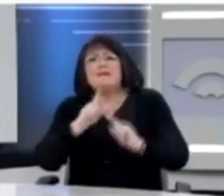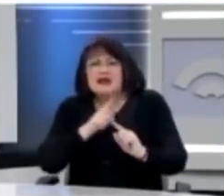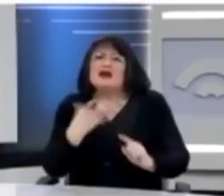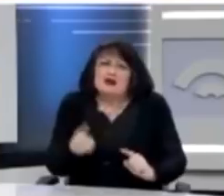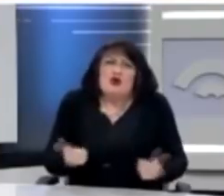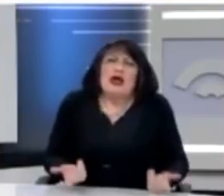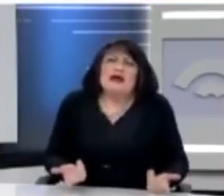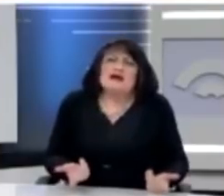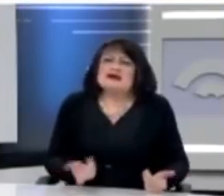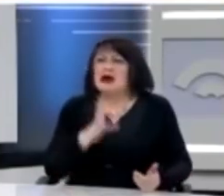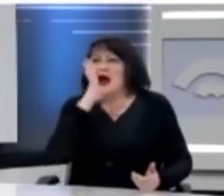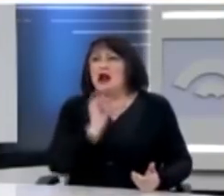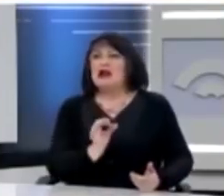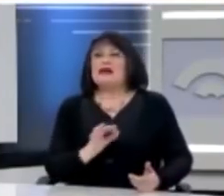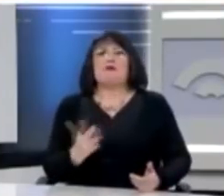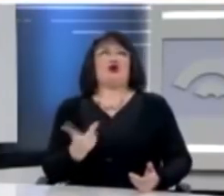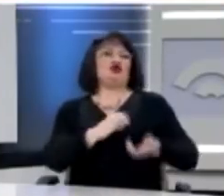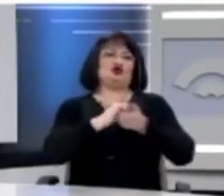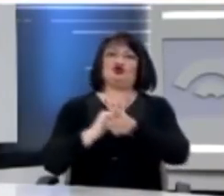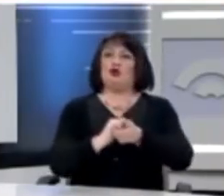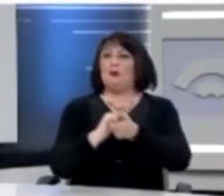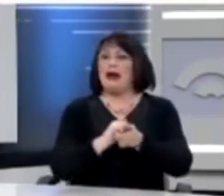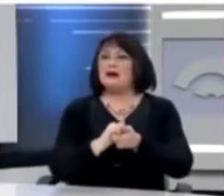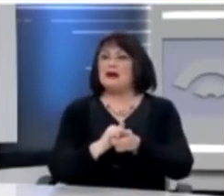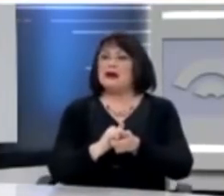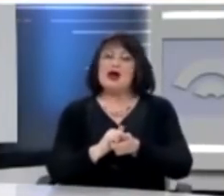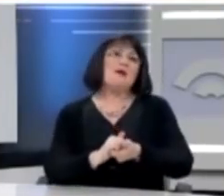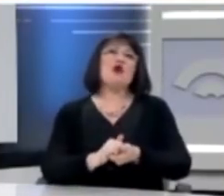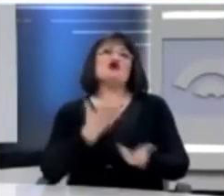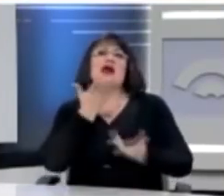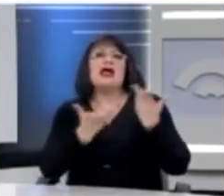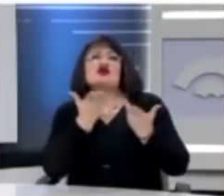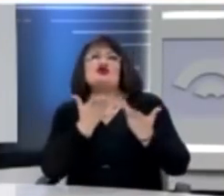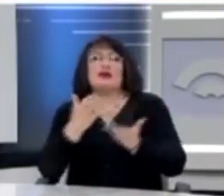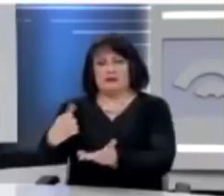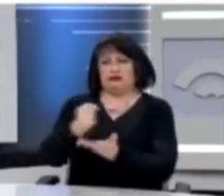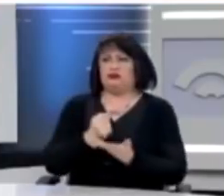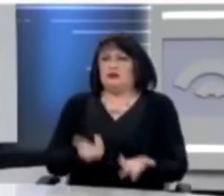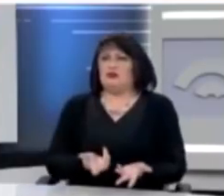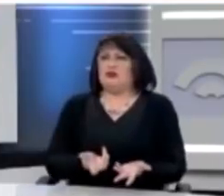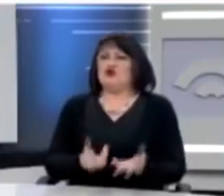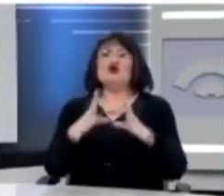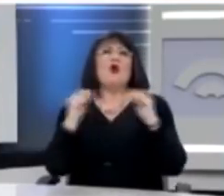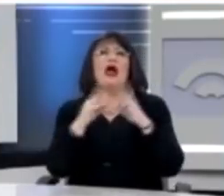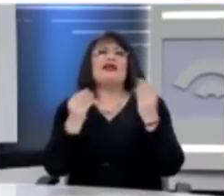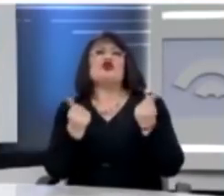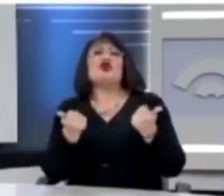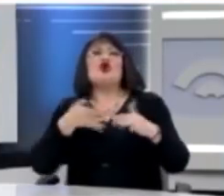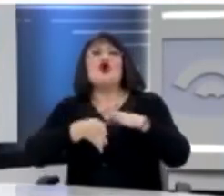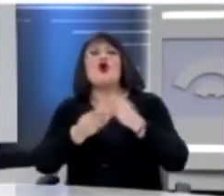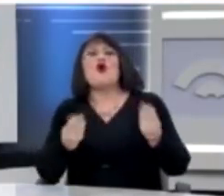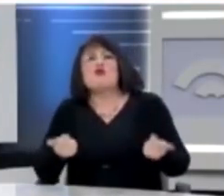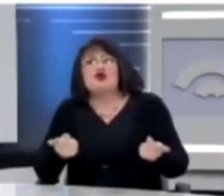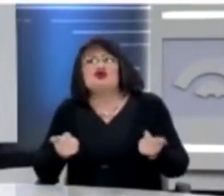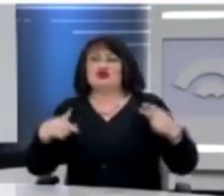Αλήθεια, πώς παίρνουν τα σωματεία κάποια από τα λειτουργικά τους έξοδα? Δεν γίνεται μέσα από τον ΟΑΕΔ αυτό? Το